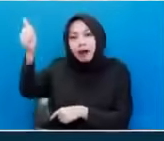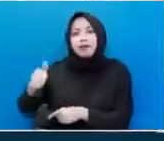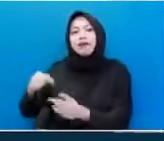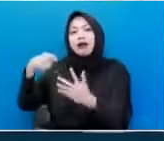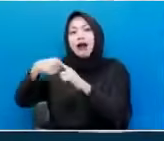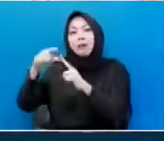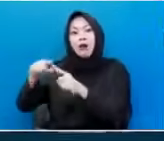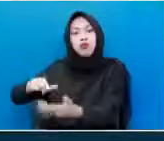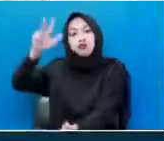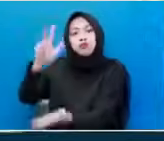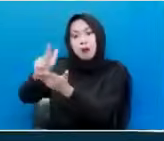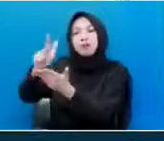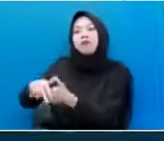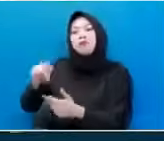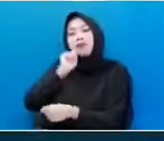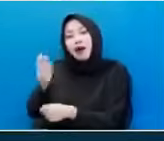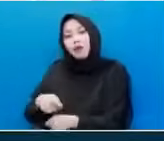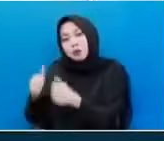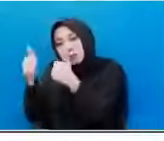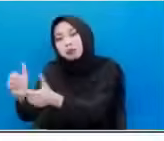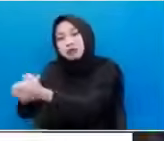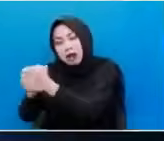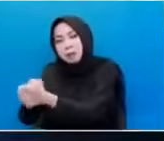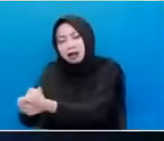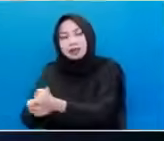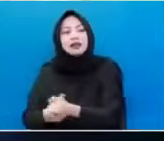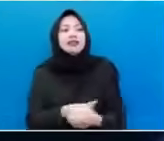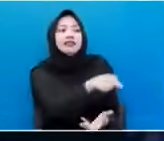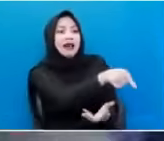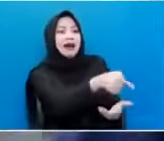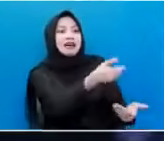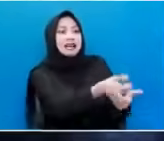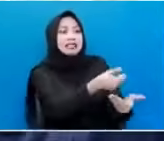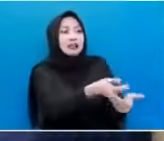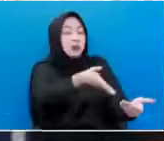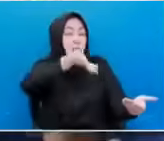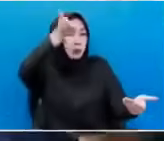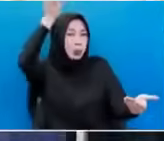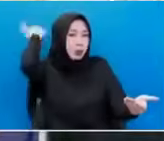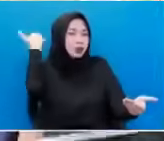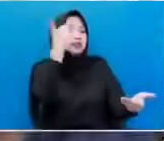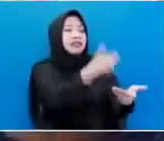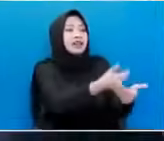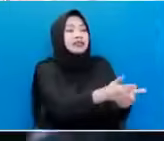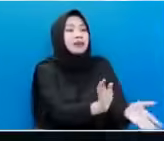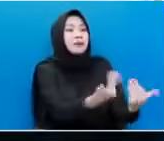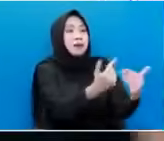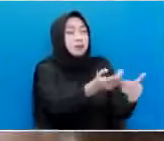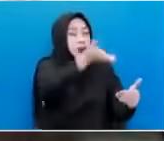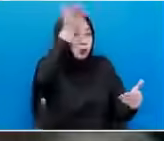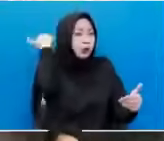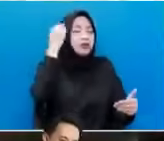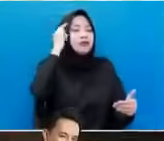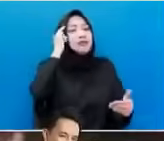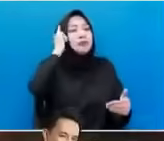adanya kemenangan dari Prabowo Gibran dan kita tahu juga Nasdem ini kan dari awal terbentuknya itu sudah ikut dalam bagian kekuasaan